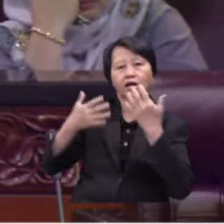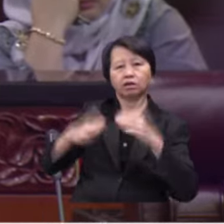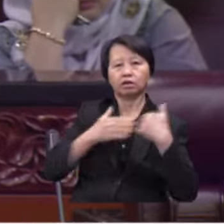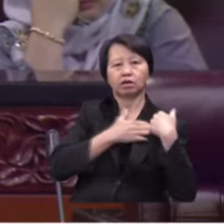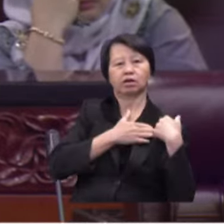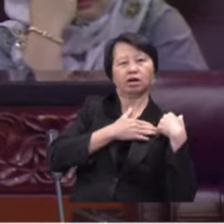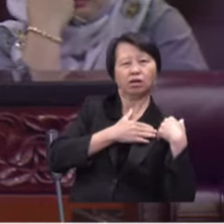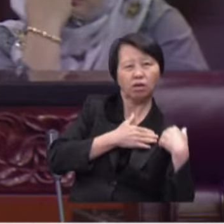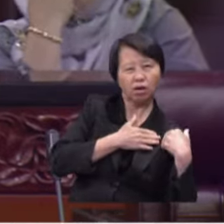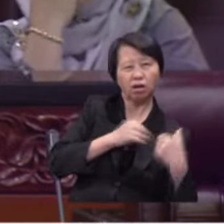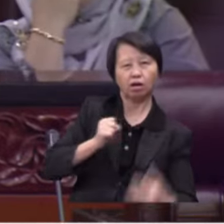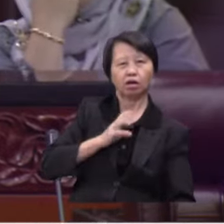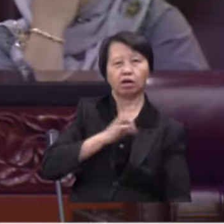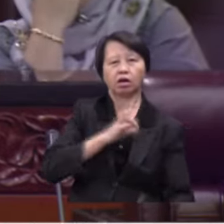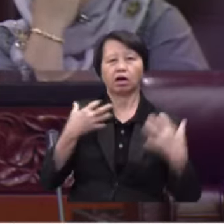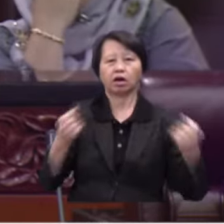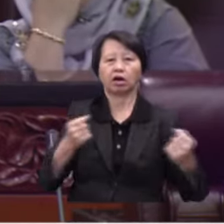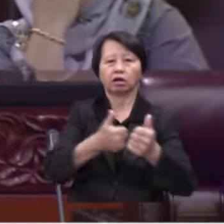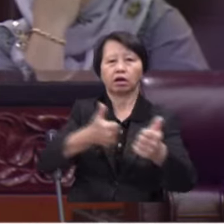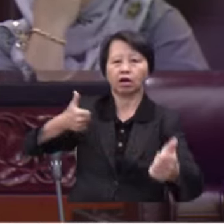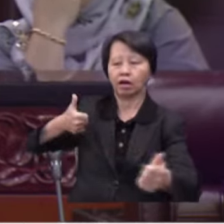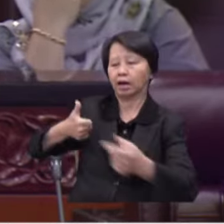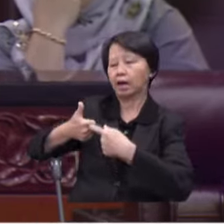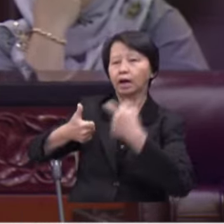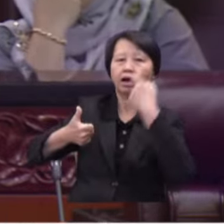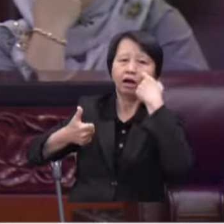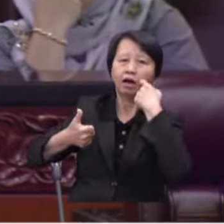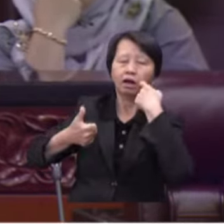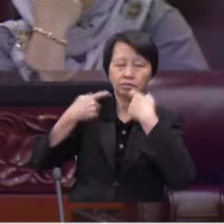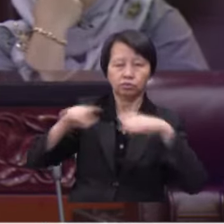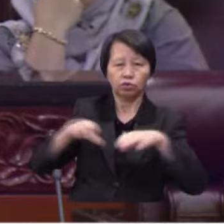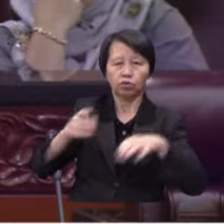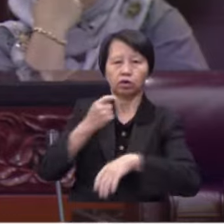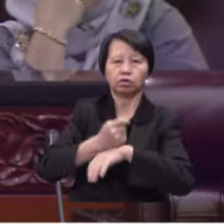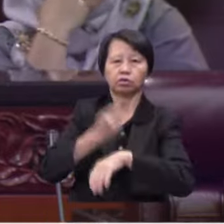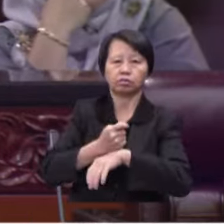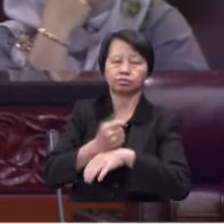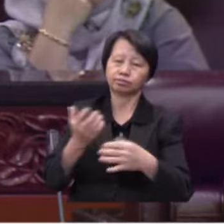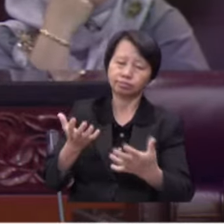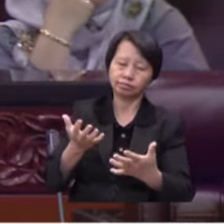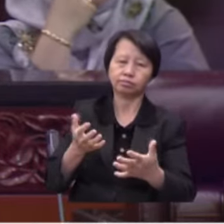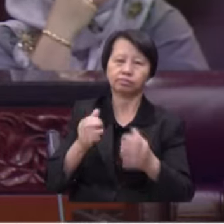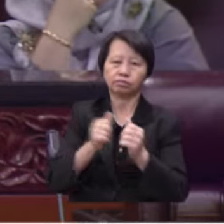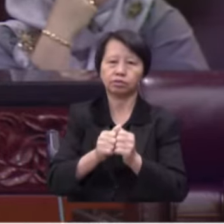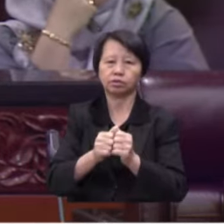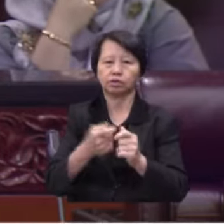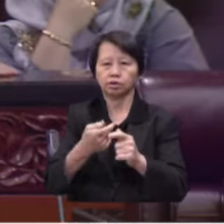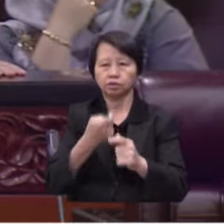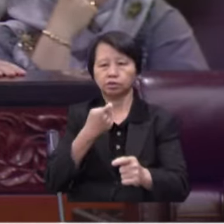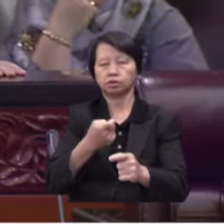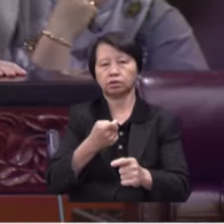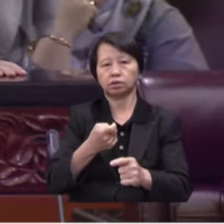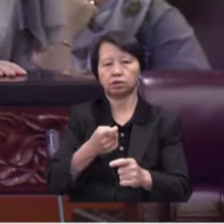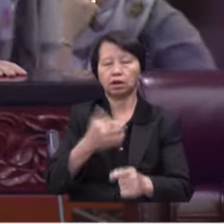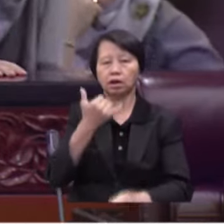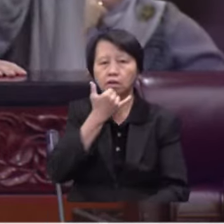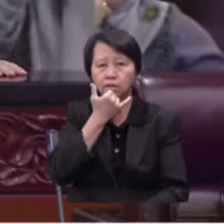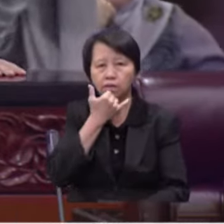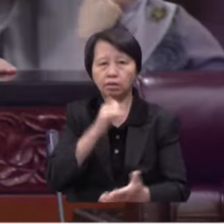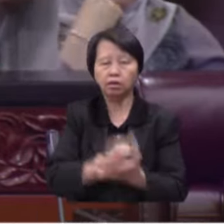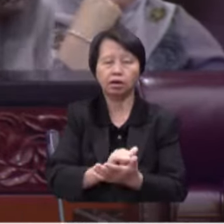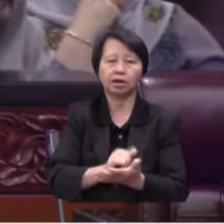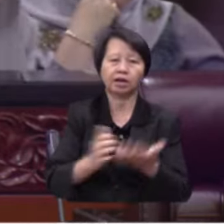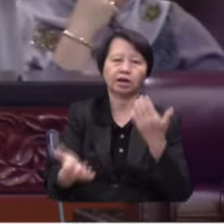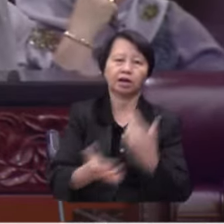membebankan kaki tangan kesehatan eee apabila untuk melaksanakan tugas-tugas maka dengan hasil daripada kesilapan tersebut